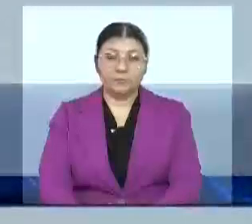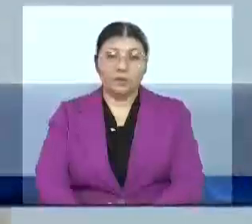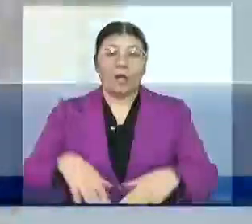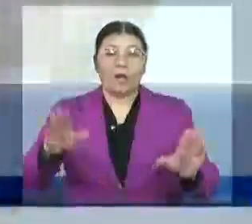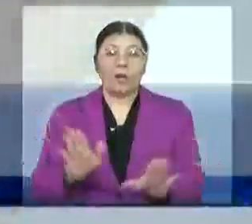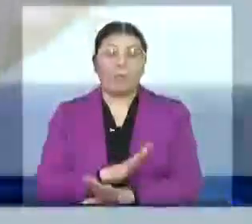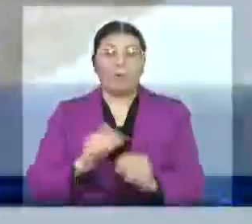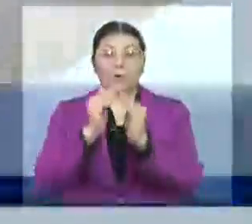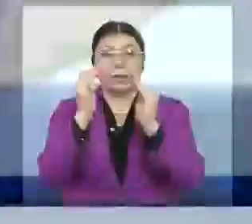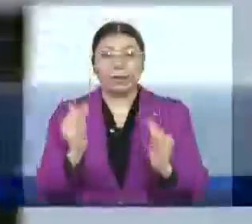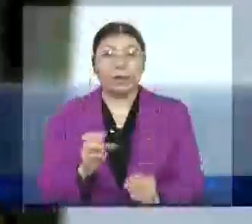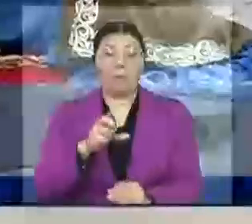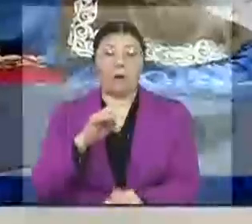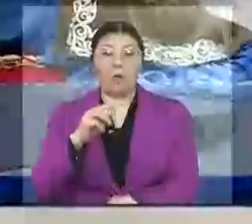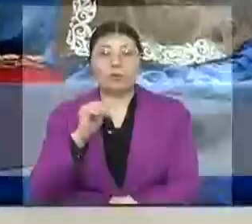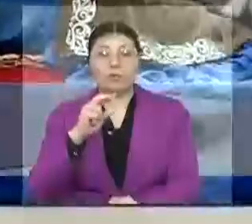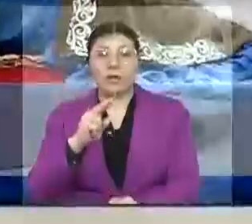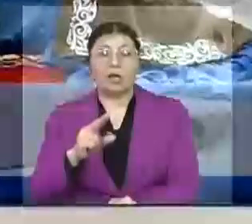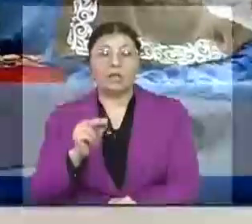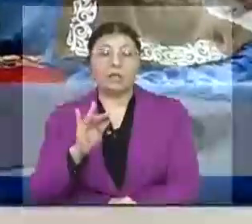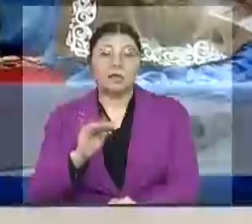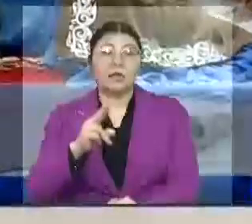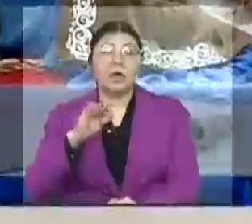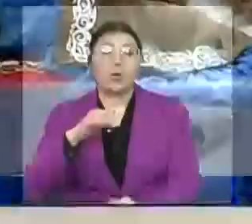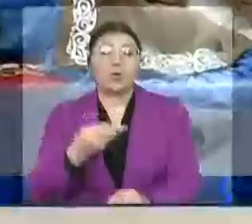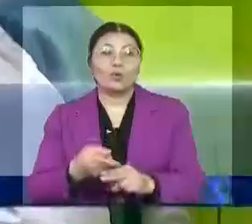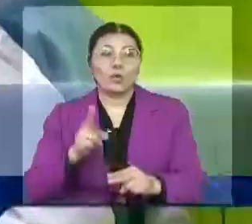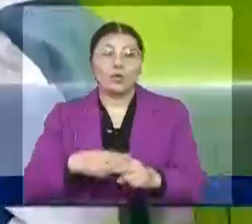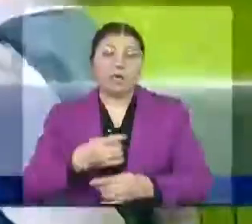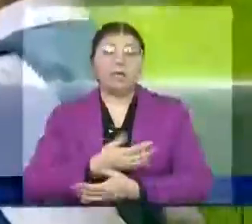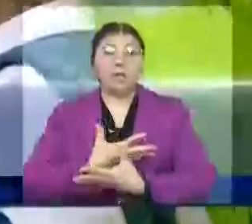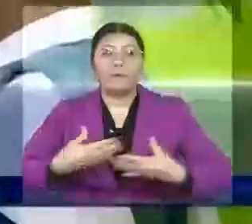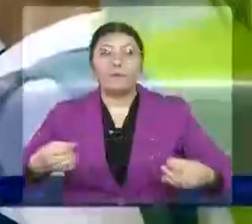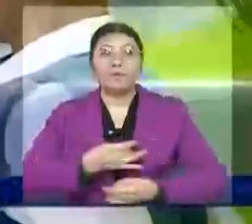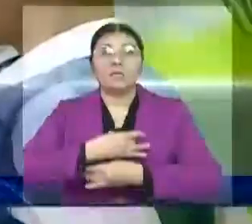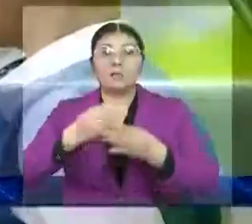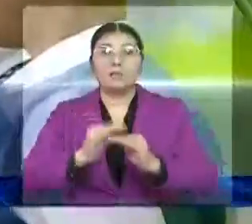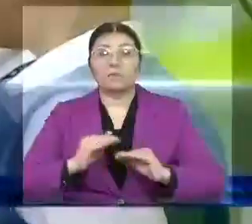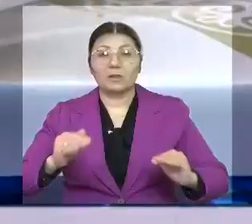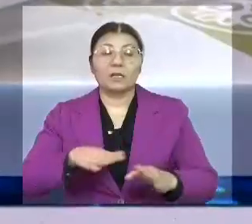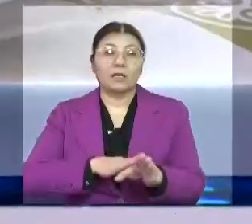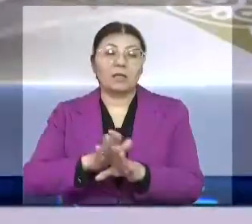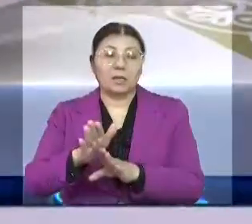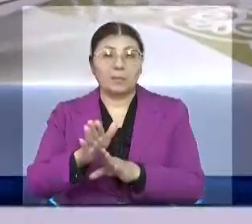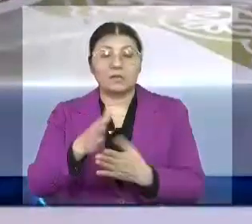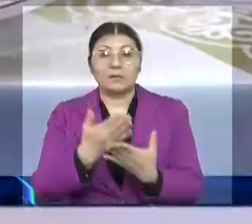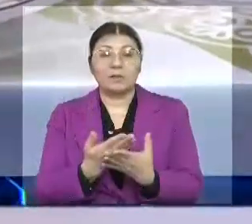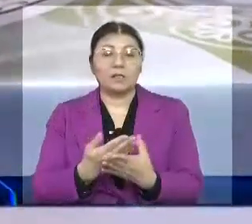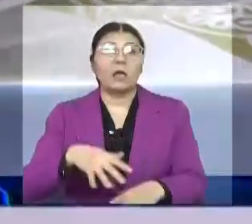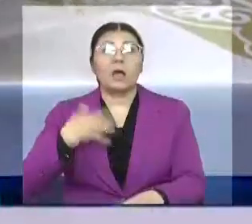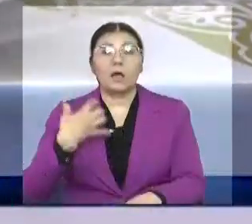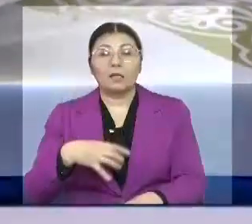Музыка, юрта, бауырсаки, наурыз көже – все это символизирует весенний праздник. Школьники исполнили известные композиции на